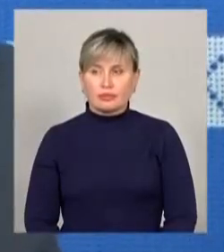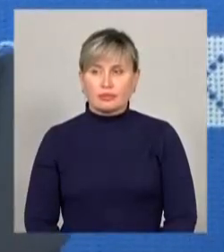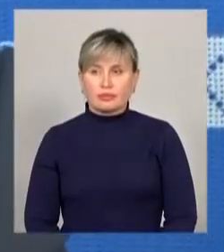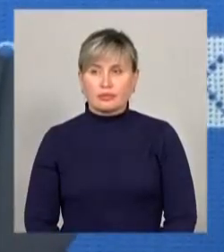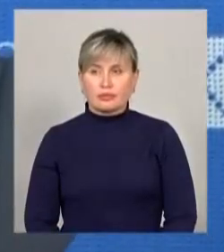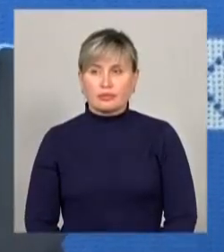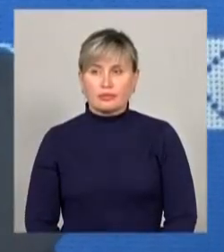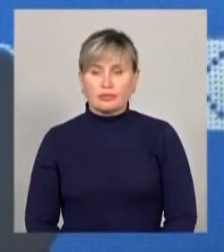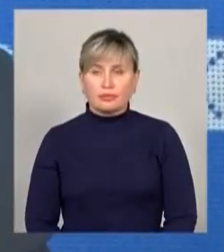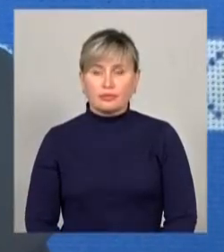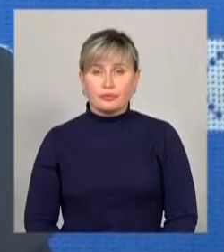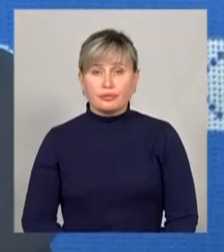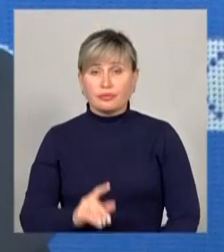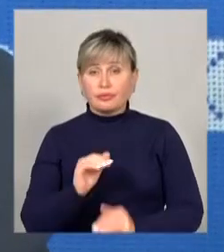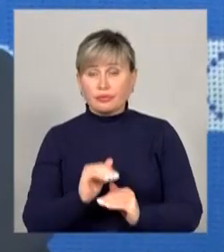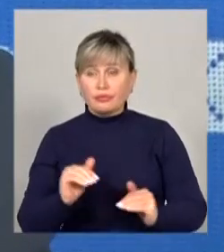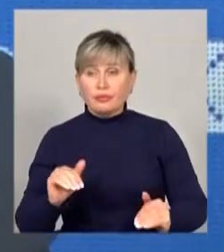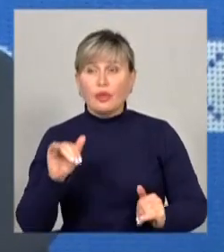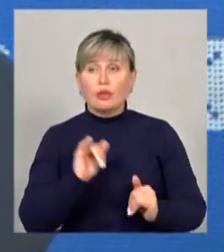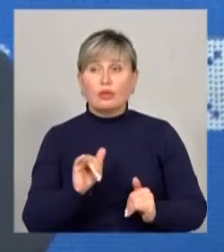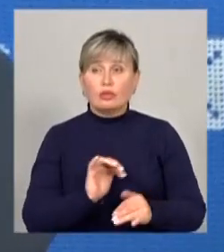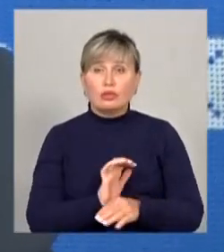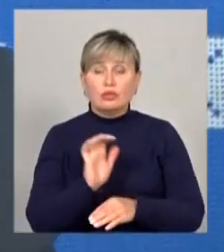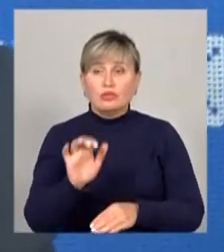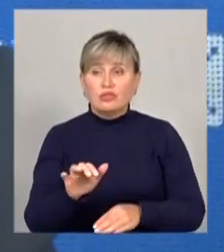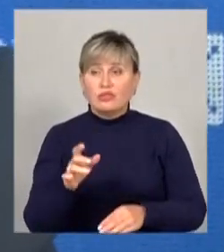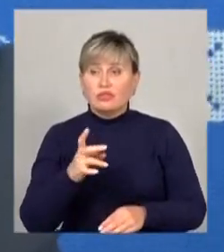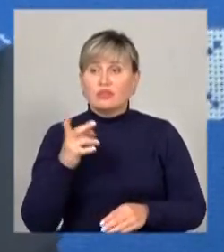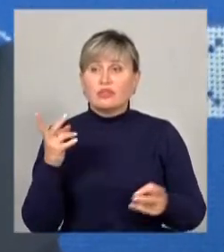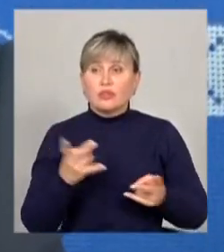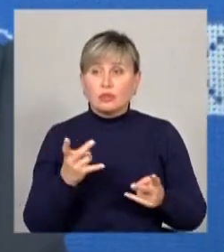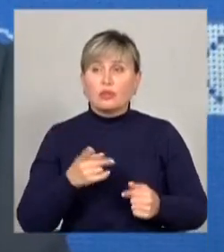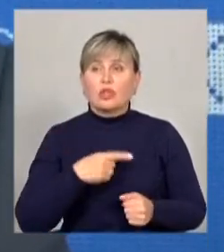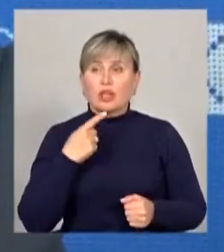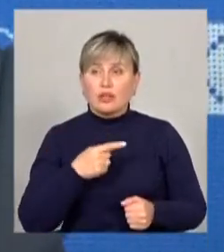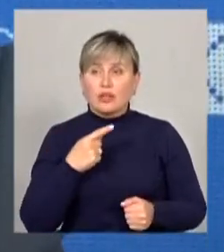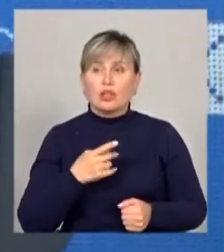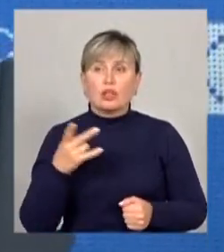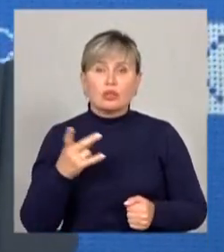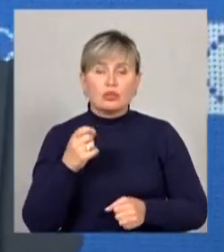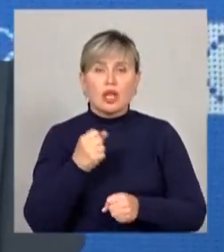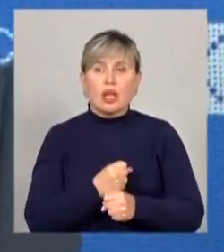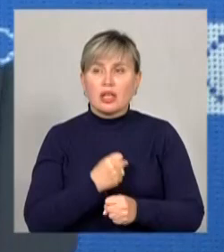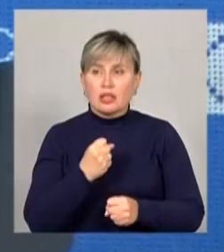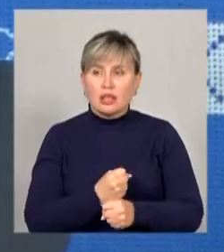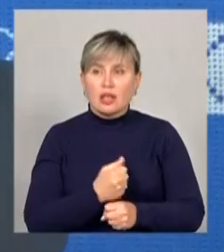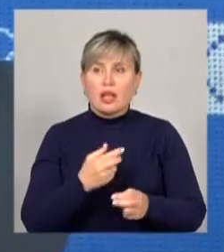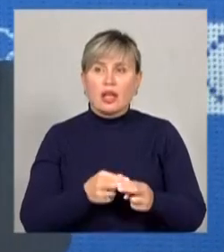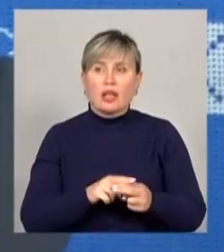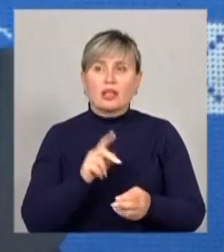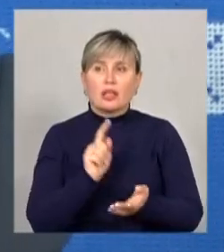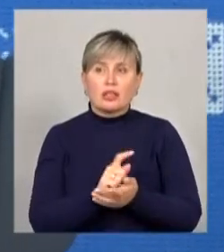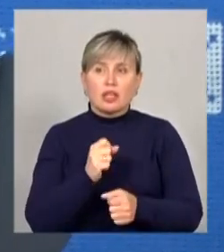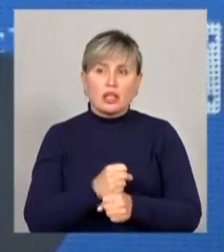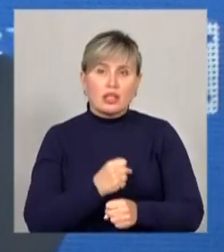Методику допроса несовершеннолетних нужно улучшать. Нужно говорить, нужно разрабатывать. Это должны